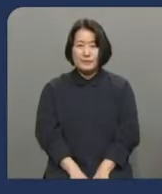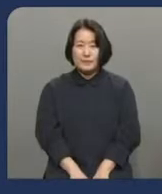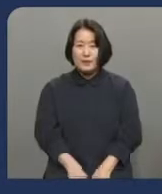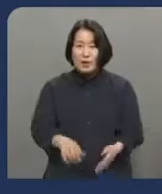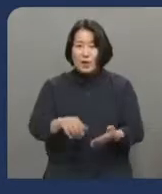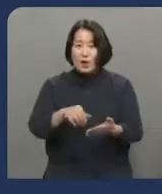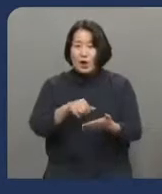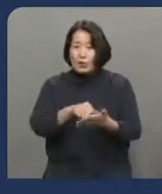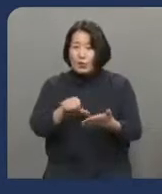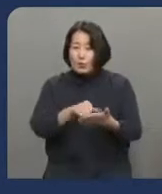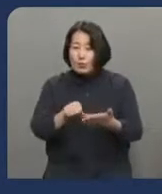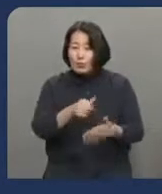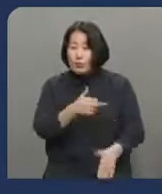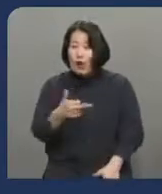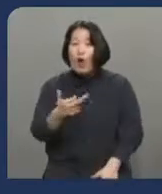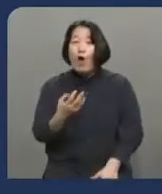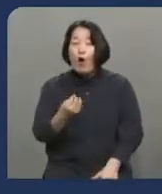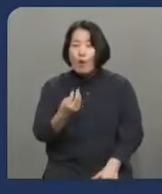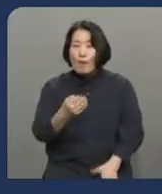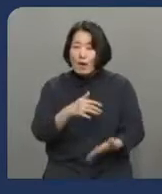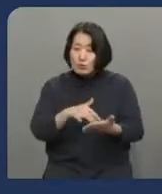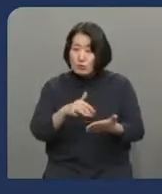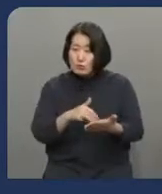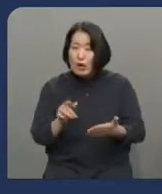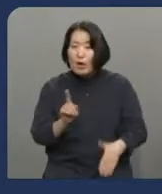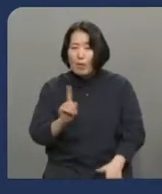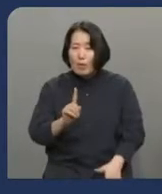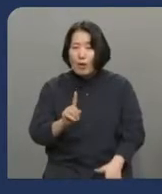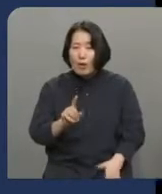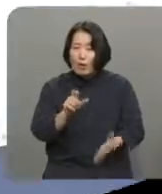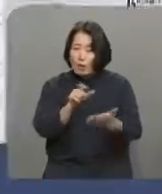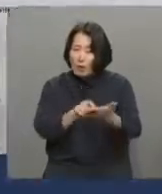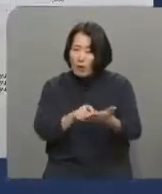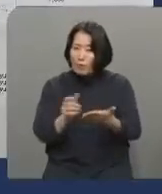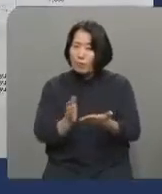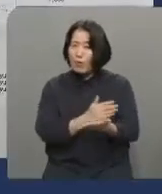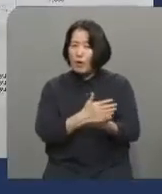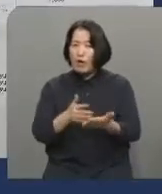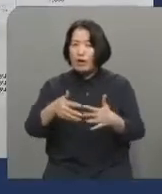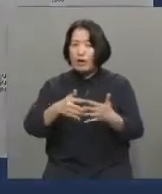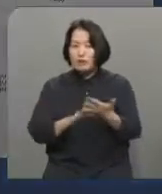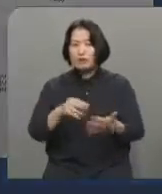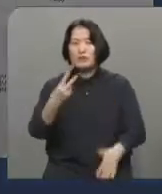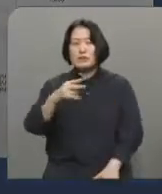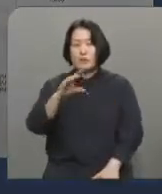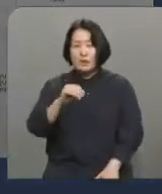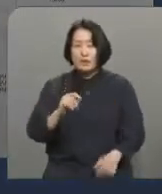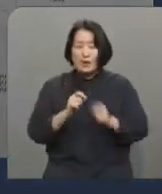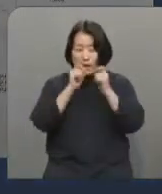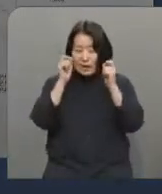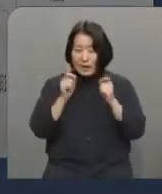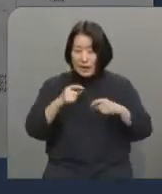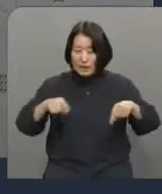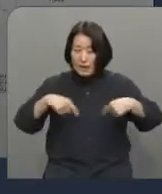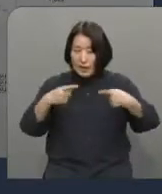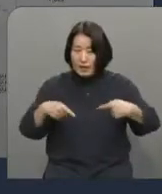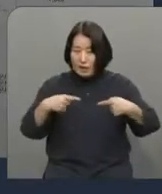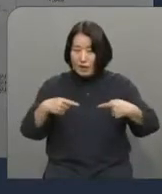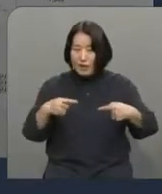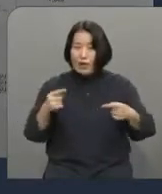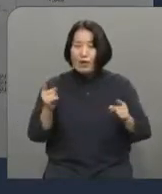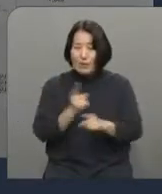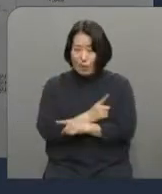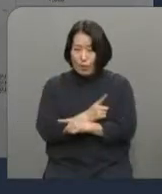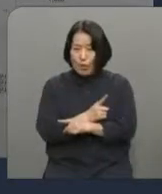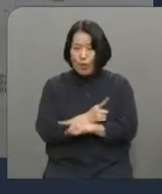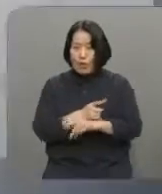물품 규격도, 수량도, 단가도 없는 2천만 원짜리 영수증. 개인차 타이어 교체에 차량 도색까지